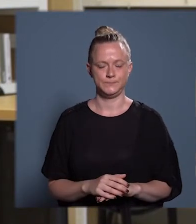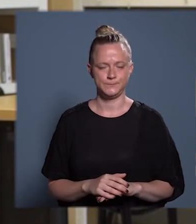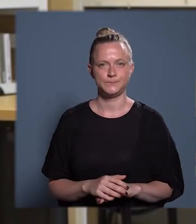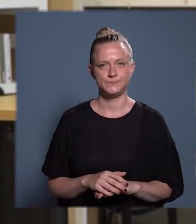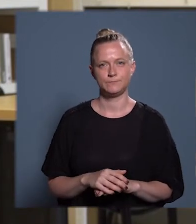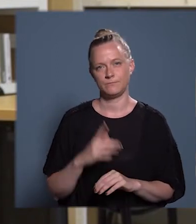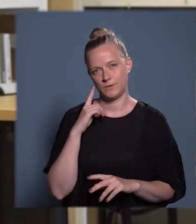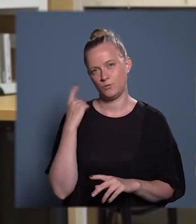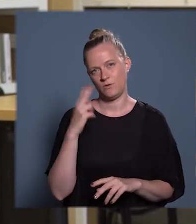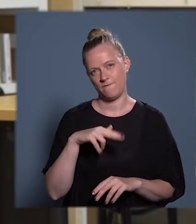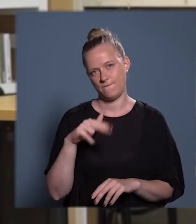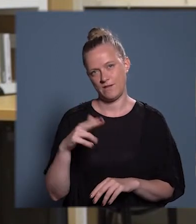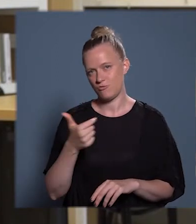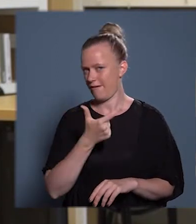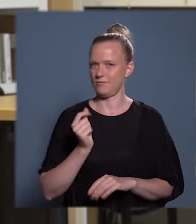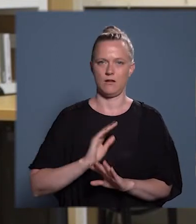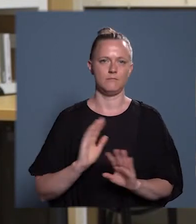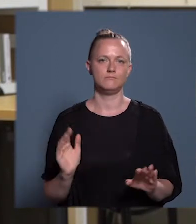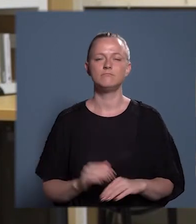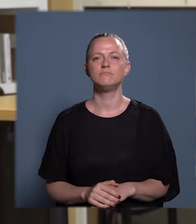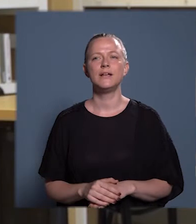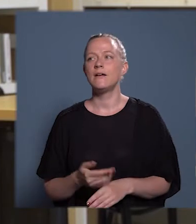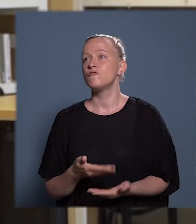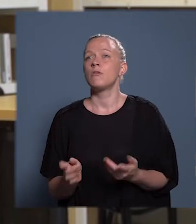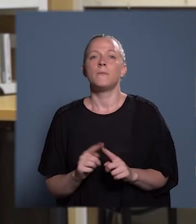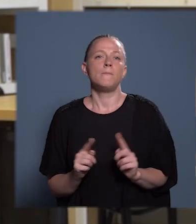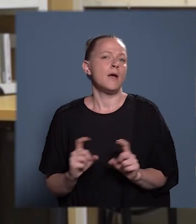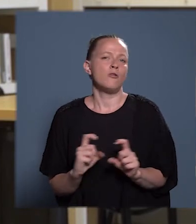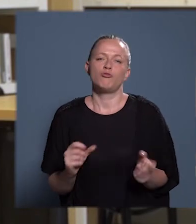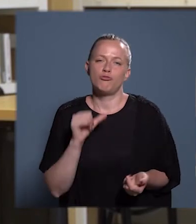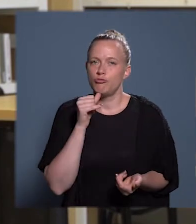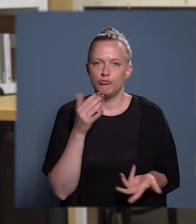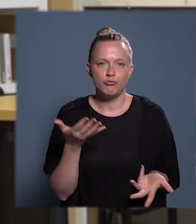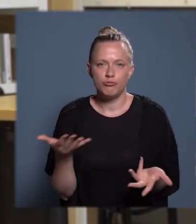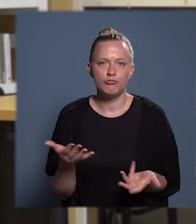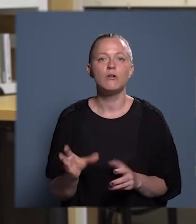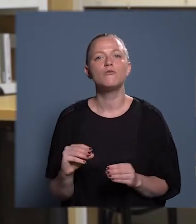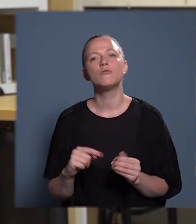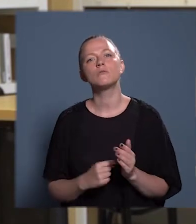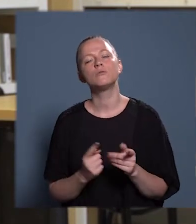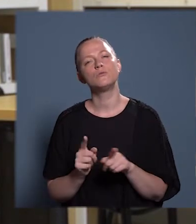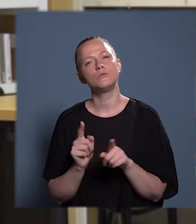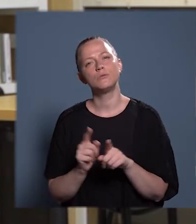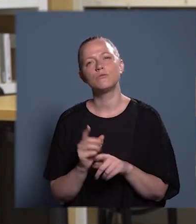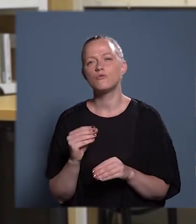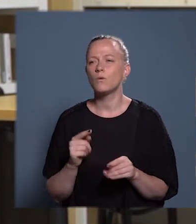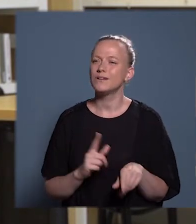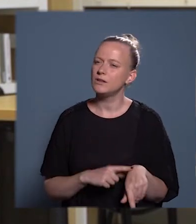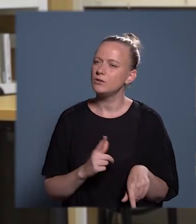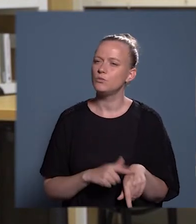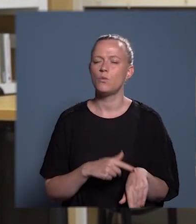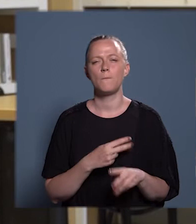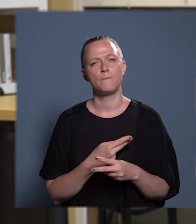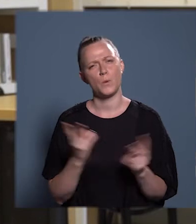tudjak festeni. Ez nem semmi más miatt, hanem hogy sokszor úgy van, hogy nagyon sok időm van,